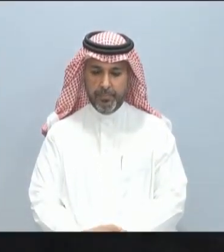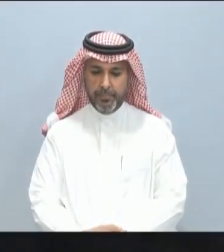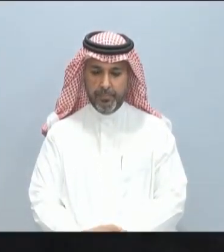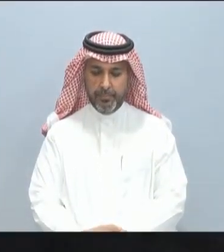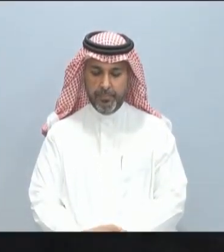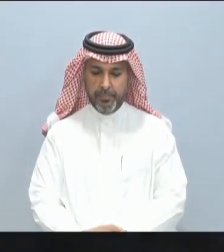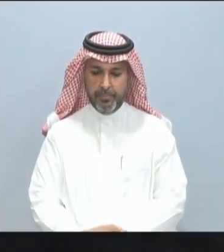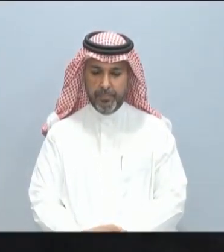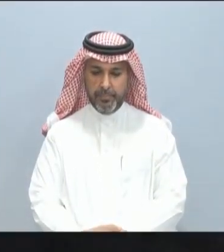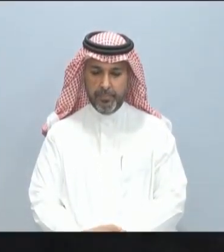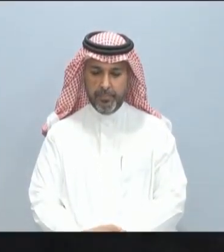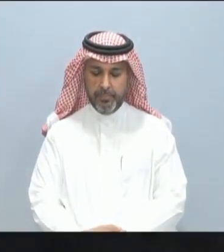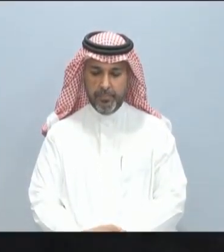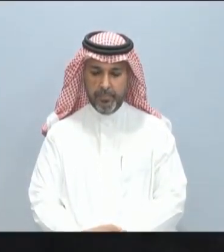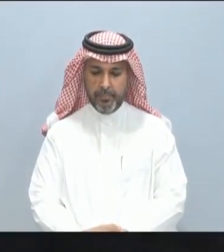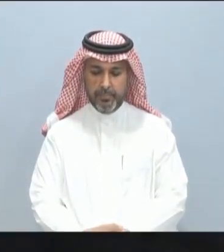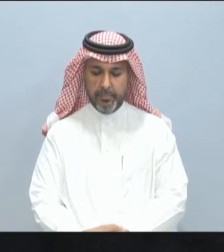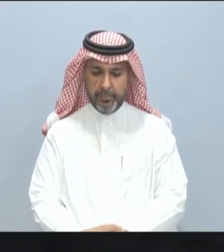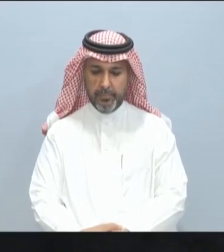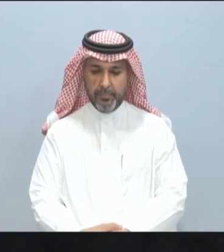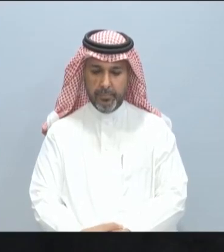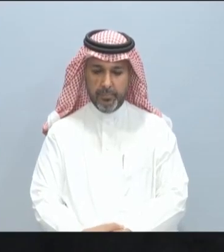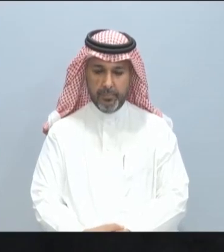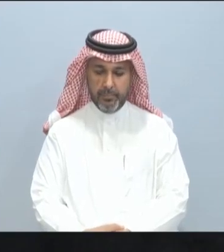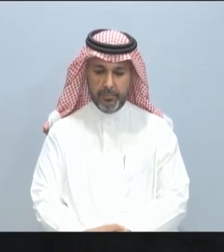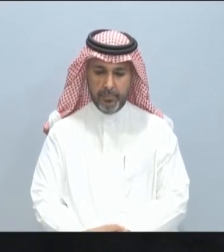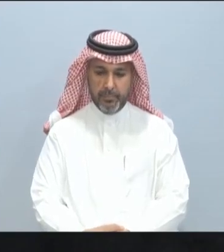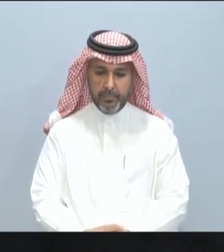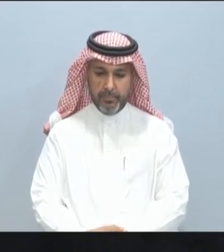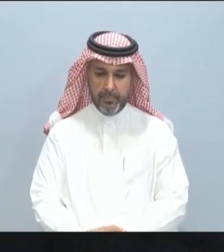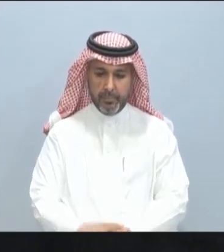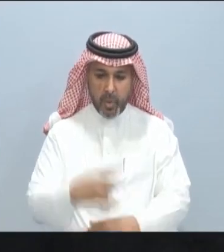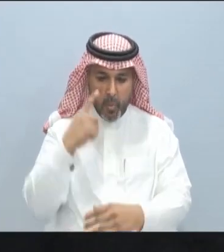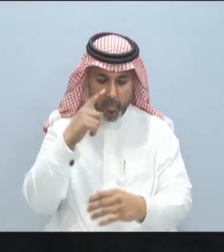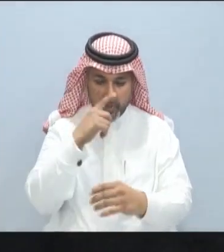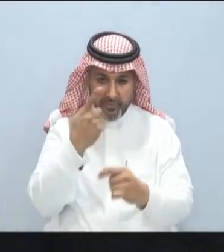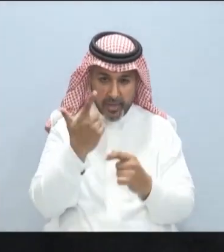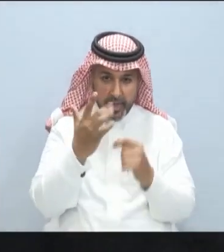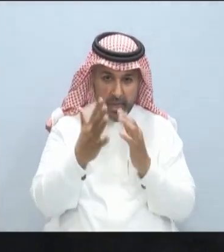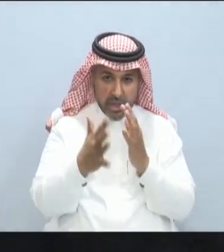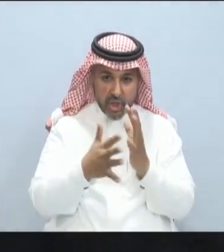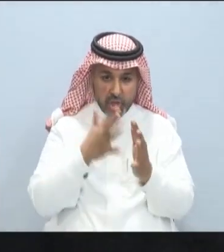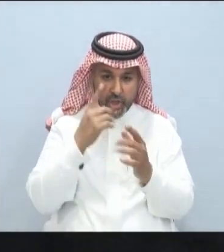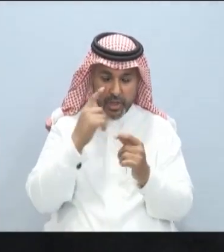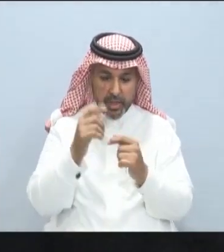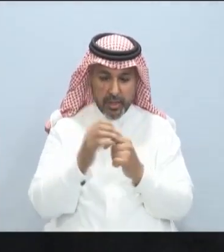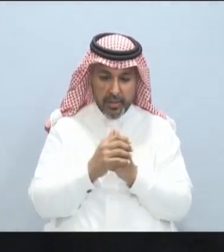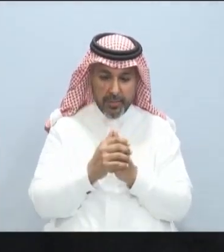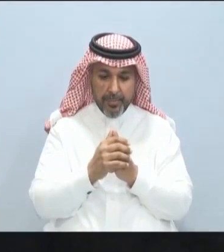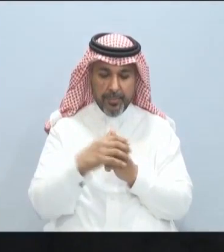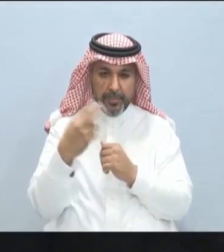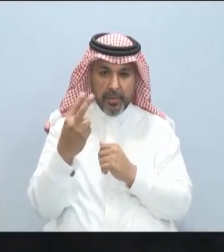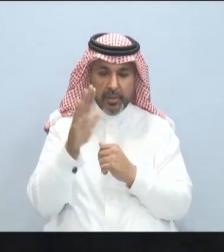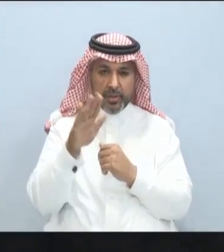اذا كان مربع مجموع او سالب اذا كان مربع الفرق لكن هنا نلاحظ ان الحد الاول هو مربع